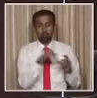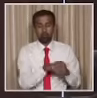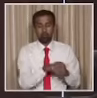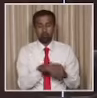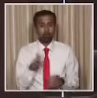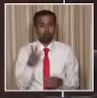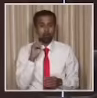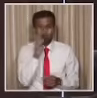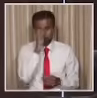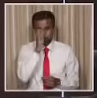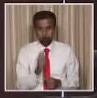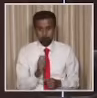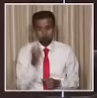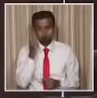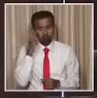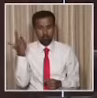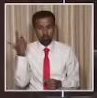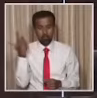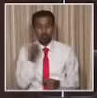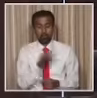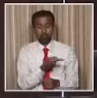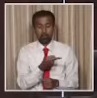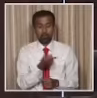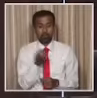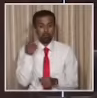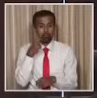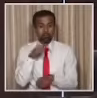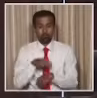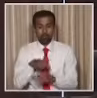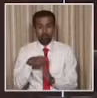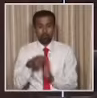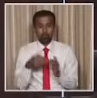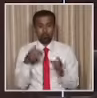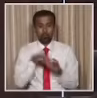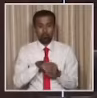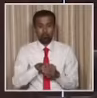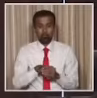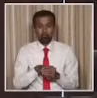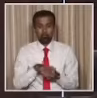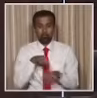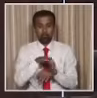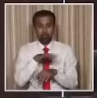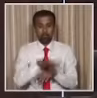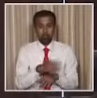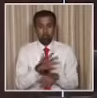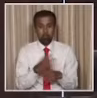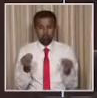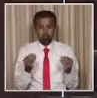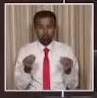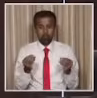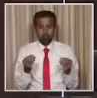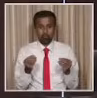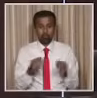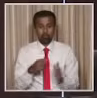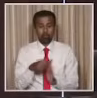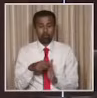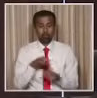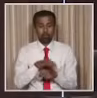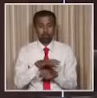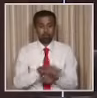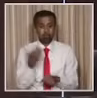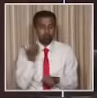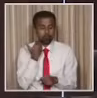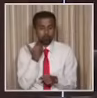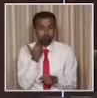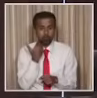bayar Ranil Wickremesinghe matmat matangan ya. Itu mah inna kali, merate bandung katta dengu mardane ini. Ada merate segera dengu mah